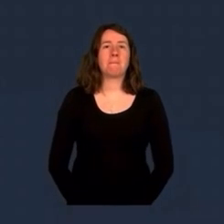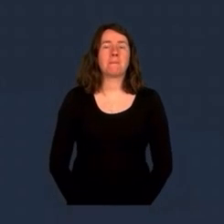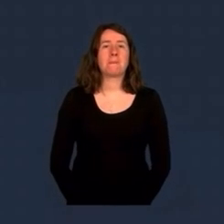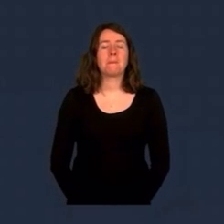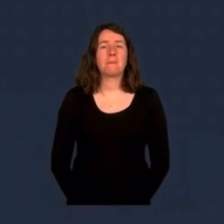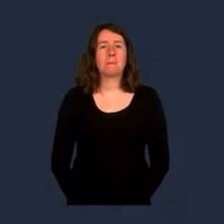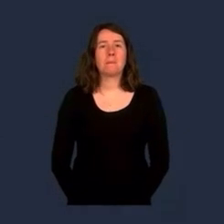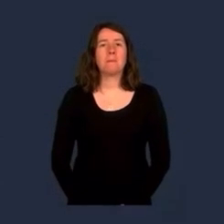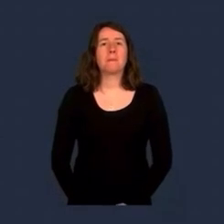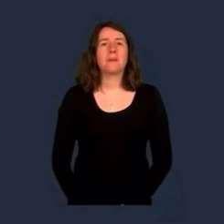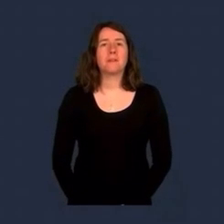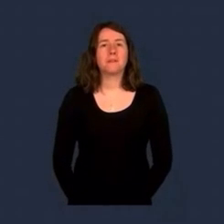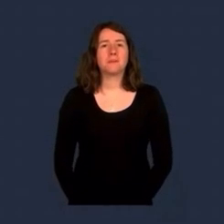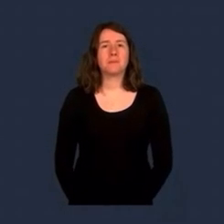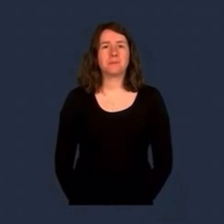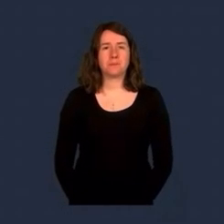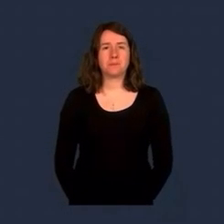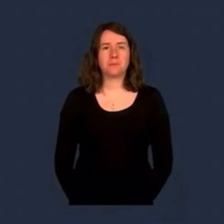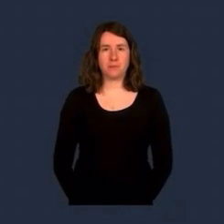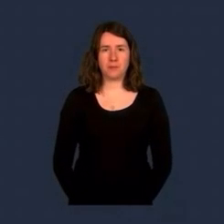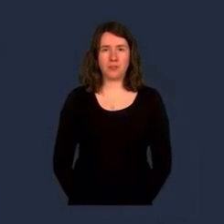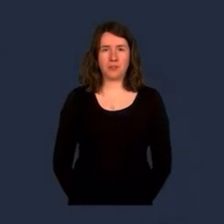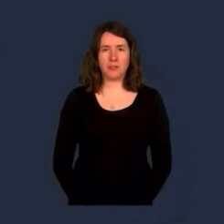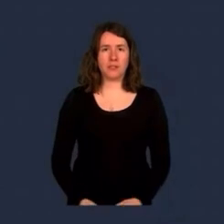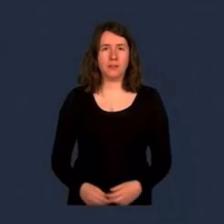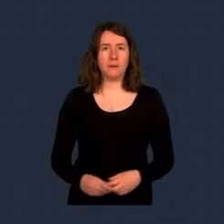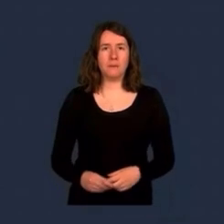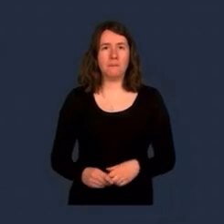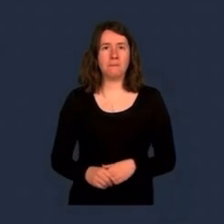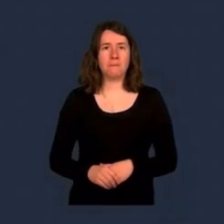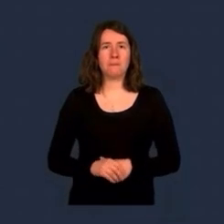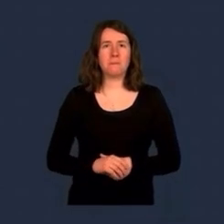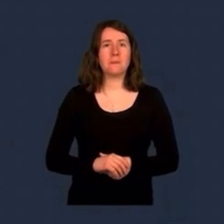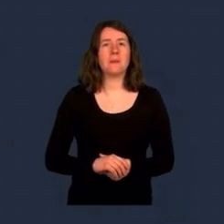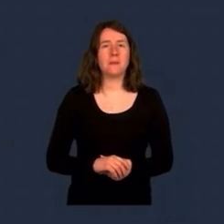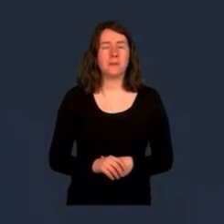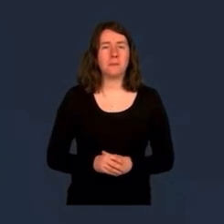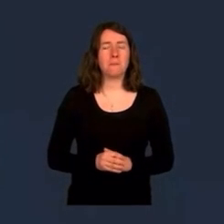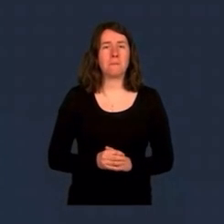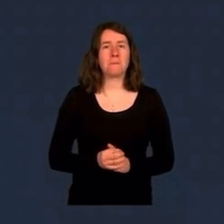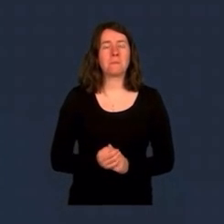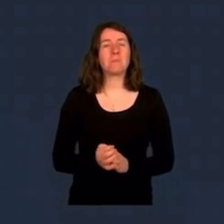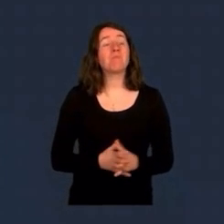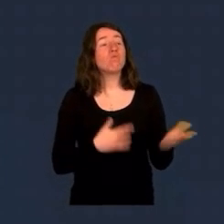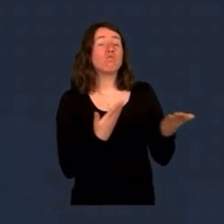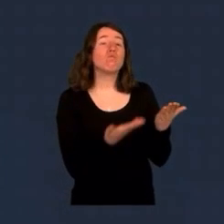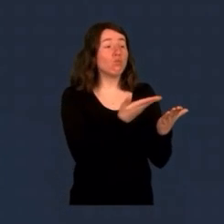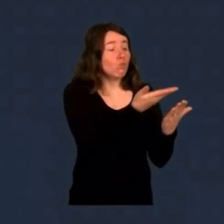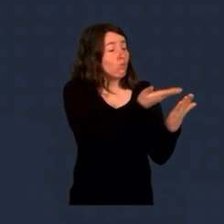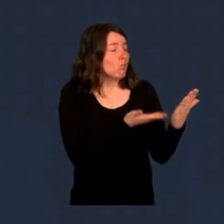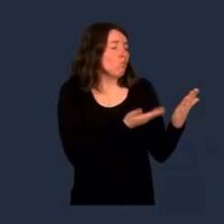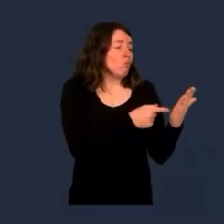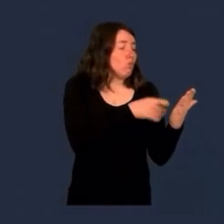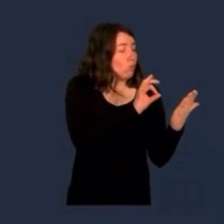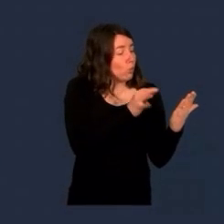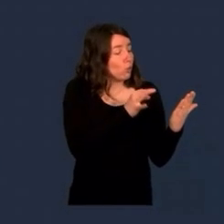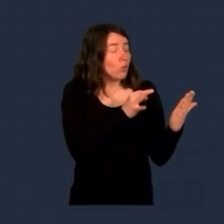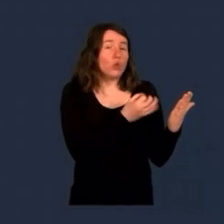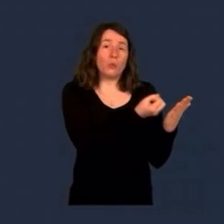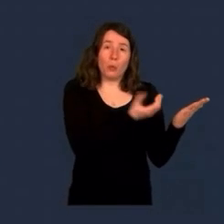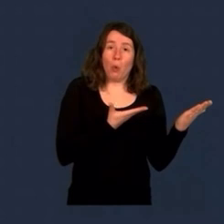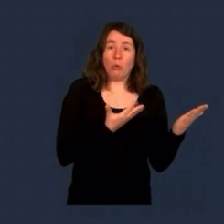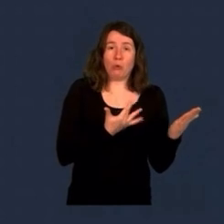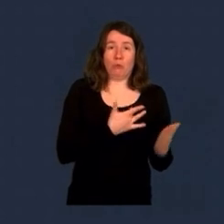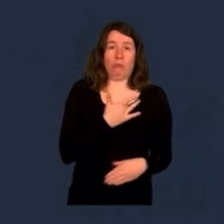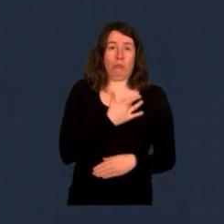Monsieur Lecaillon. Merci, Monsieur le Président. Alors la démarche volontariste que vous nous proposez est intéressante. Elle est ainsi complémentaire de la politique